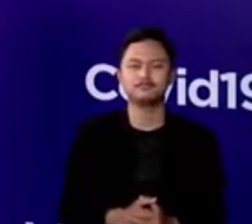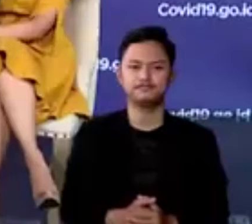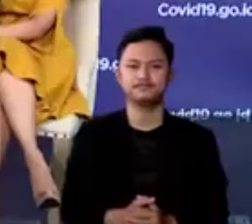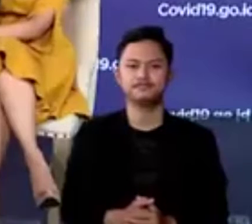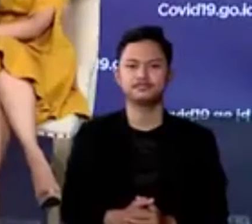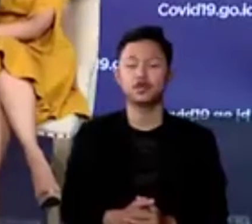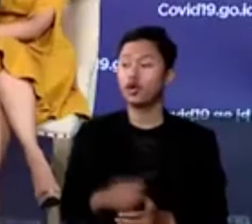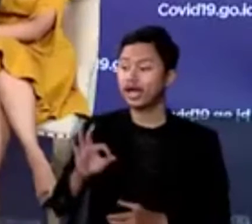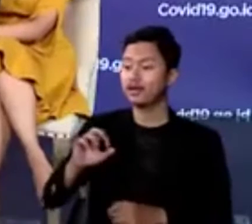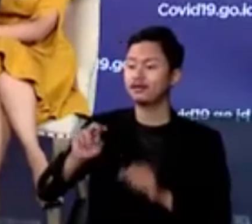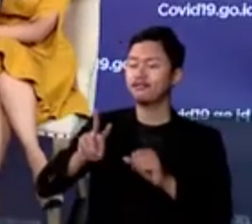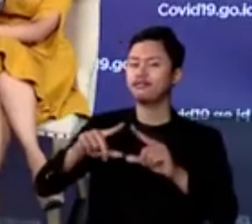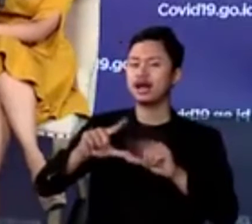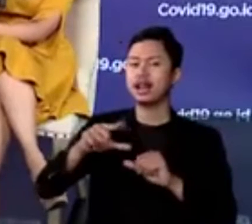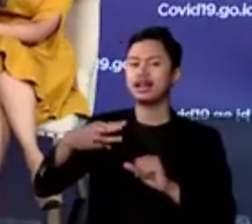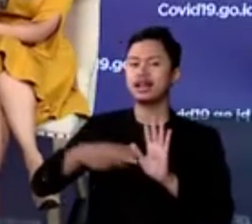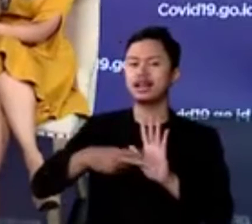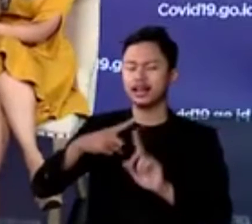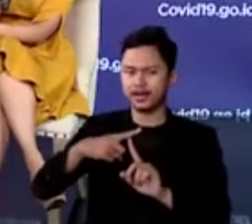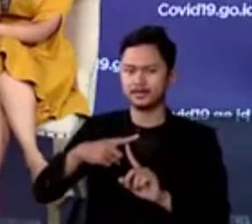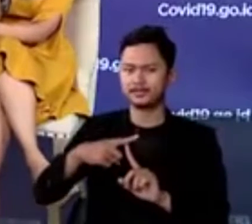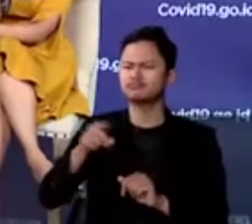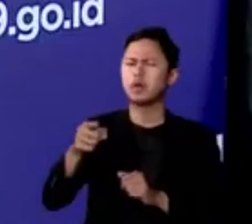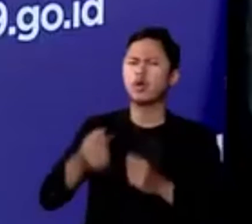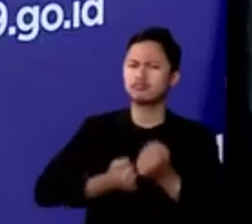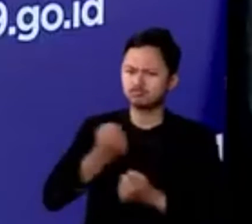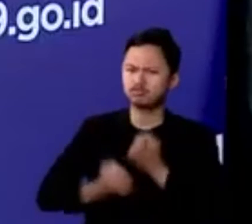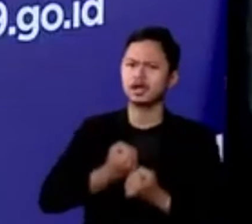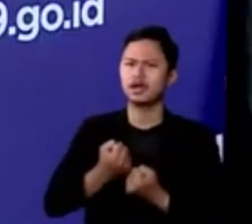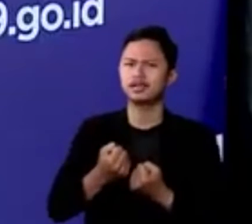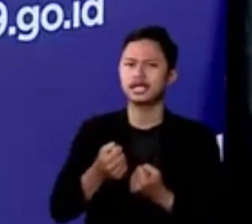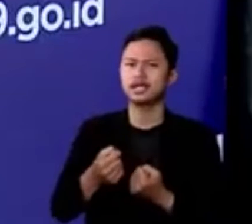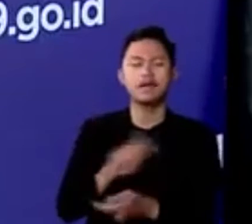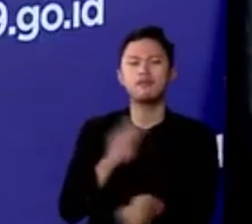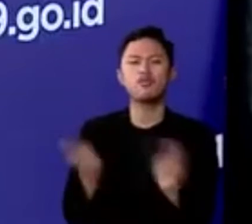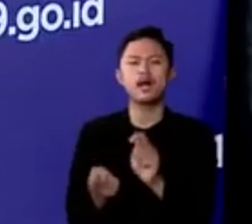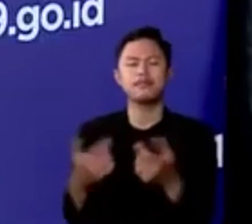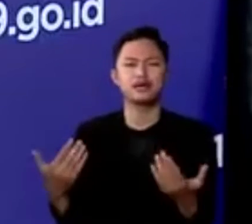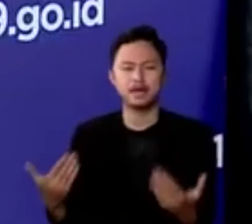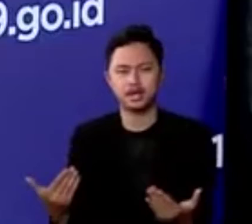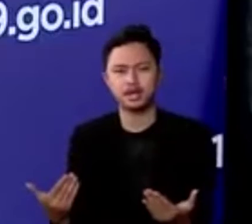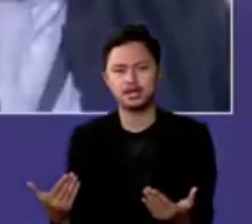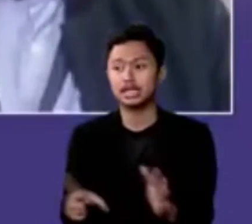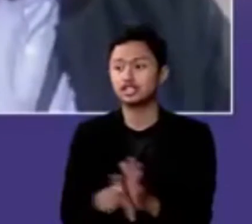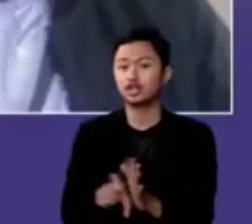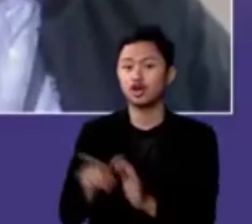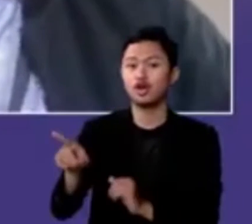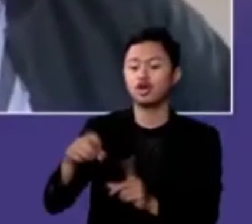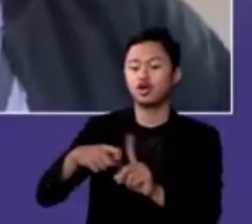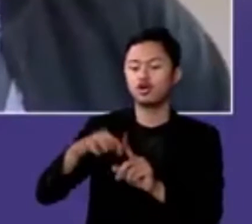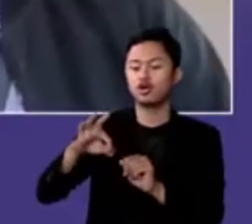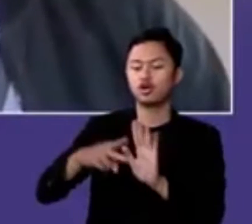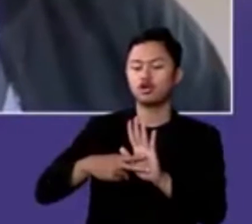lover bokesek emas vallen-lagi masalah ini sebagai pengusaha juga nih perubahan-perubahan ayat Simas yang terjadi gitu terhadap Ratu